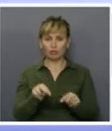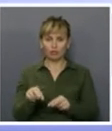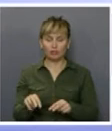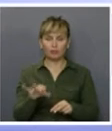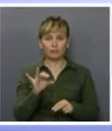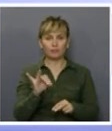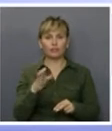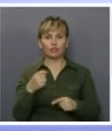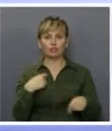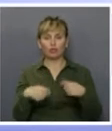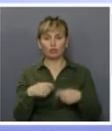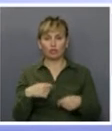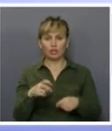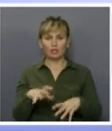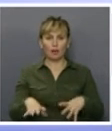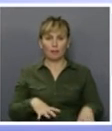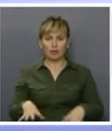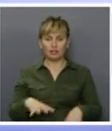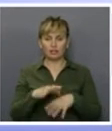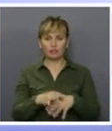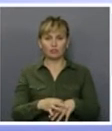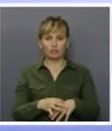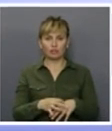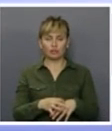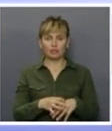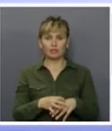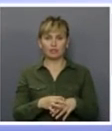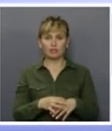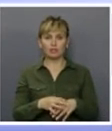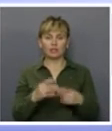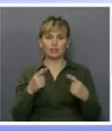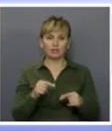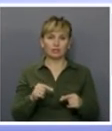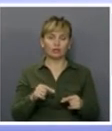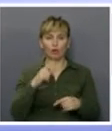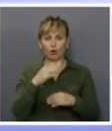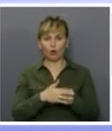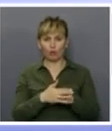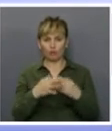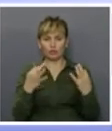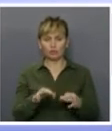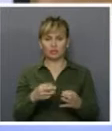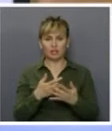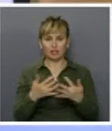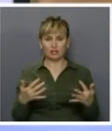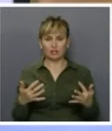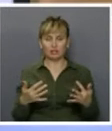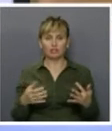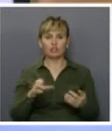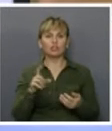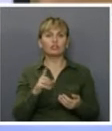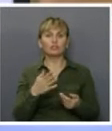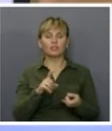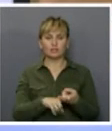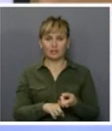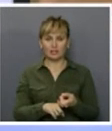розничная торговля, на, допустим, на базарах, она идет вверх. Или, по крайней мере, она где-то в районе допустимых погрешностей. А как, с чем вы это связываете? С